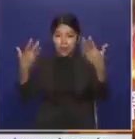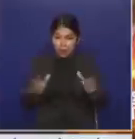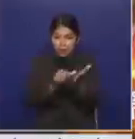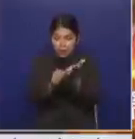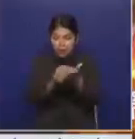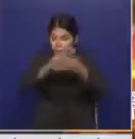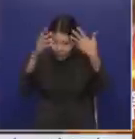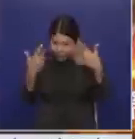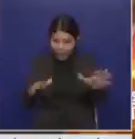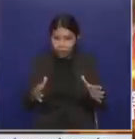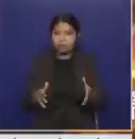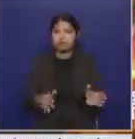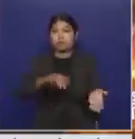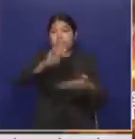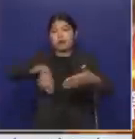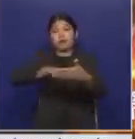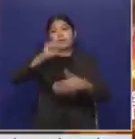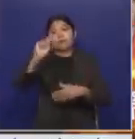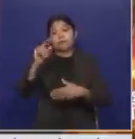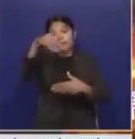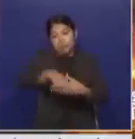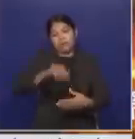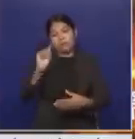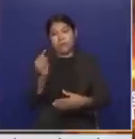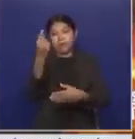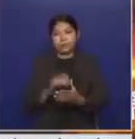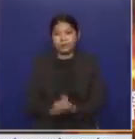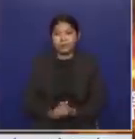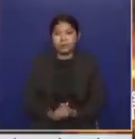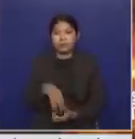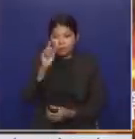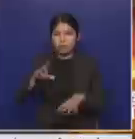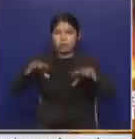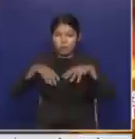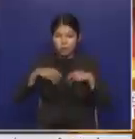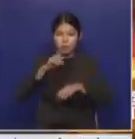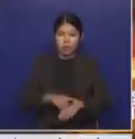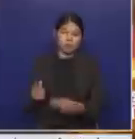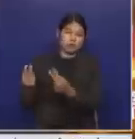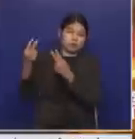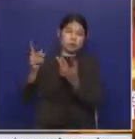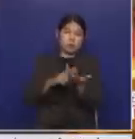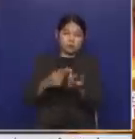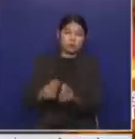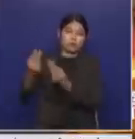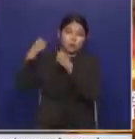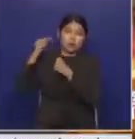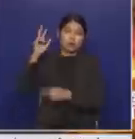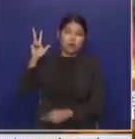ชนเสียก็ยอมรับครับว่ารัตนาวันนี้ได้นับถอยหลังลงแล้ว